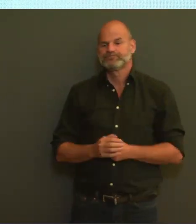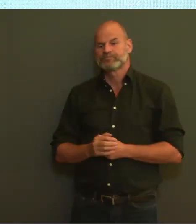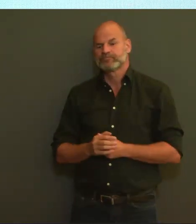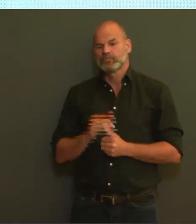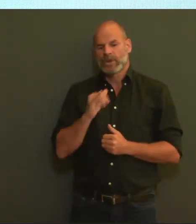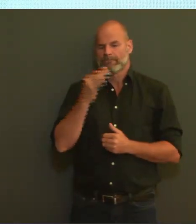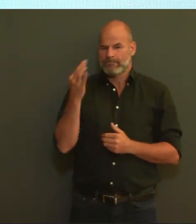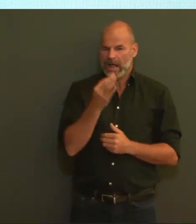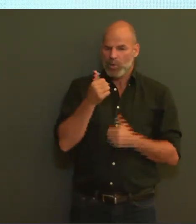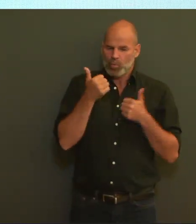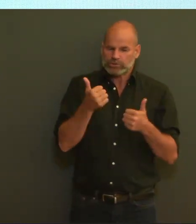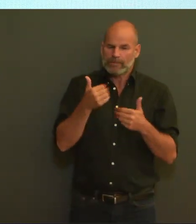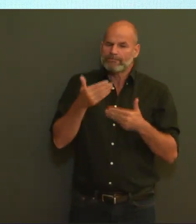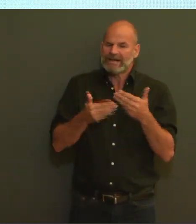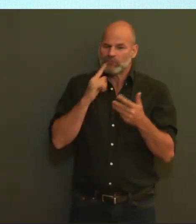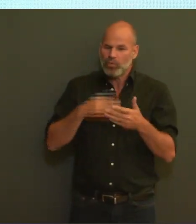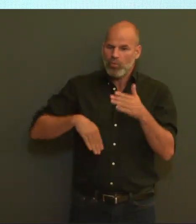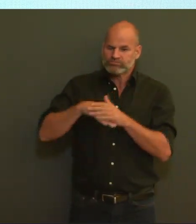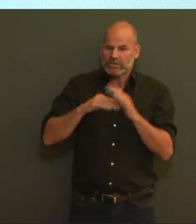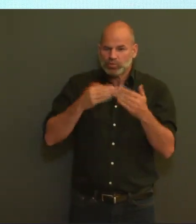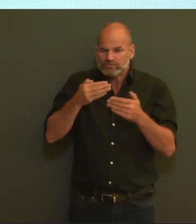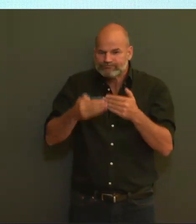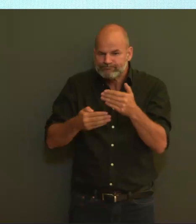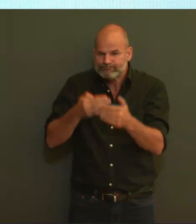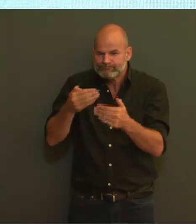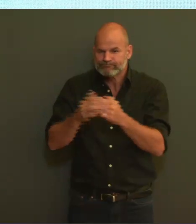weliswaar met voorzorgen, mits een aantal